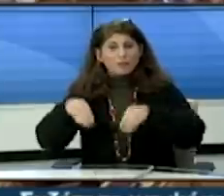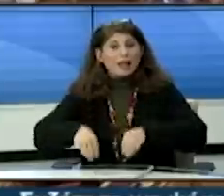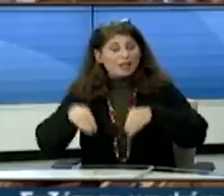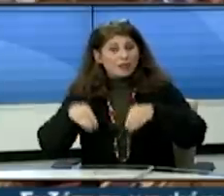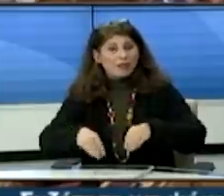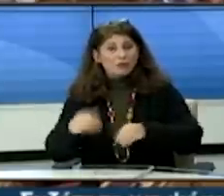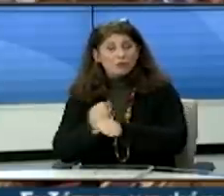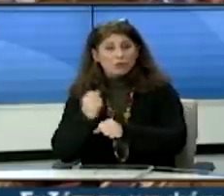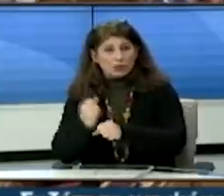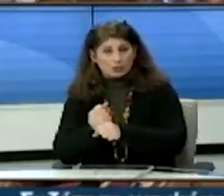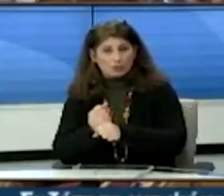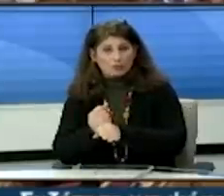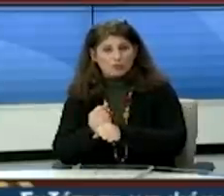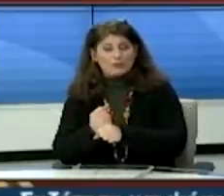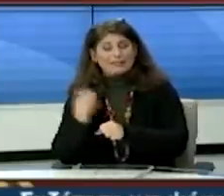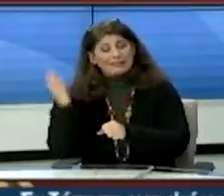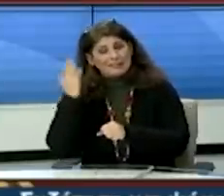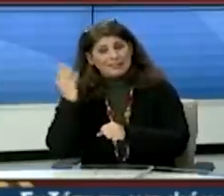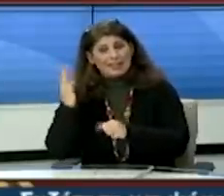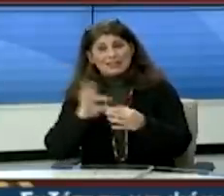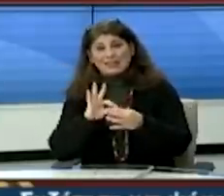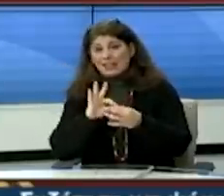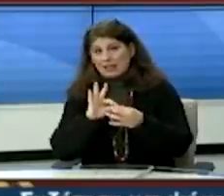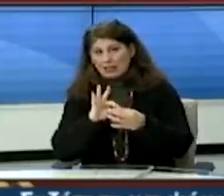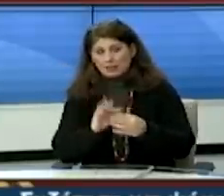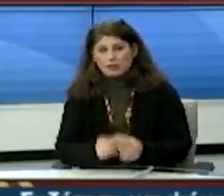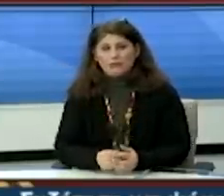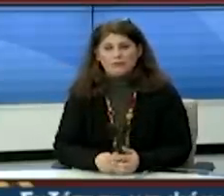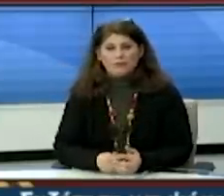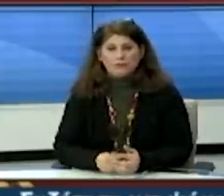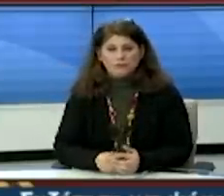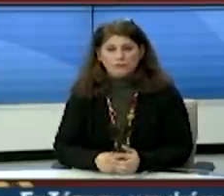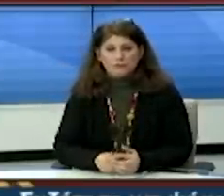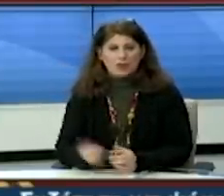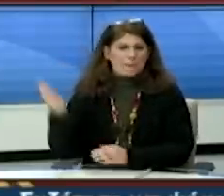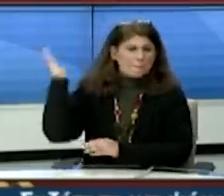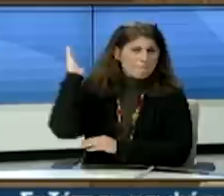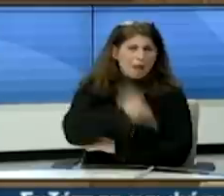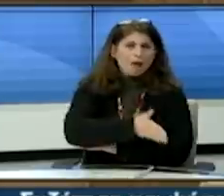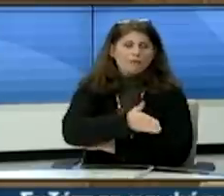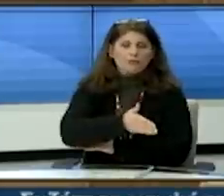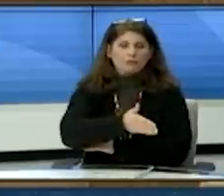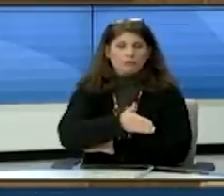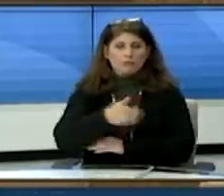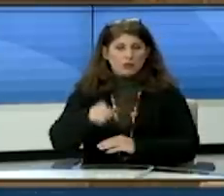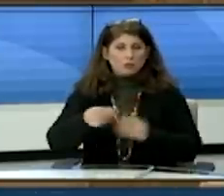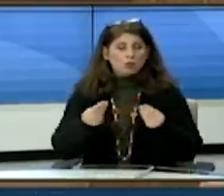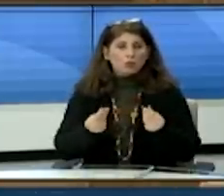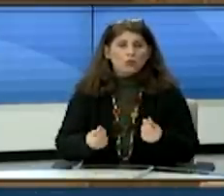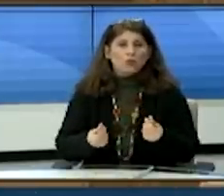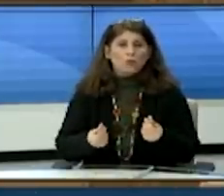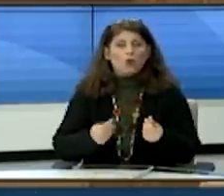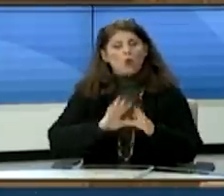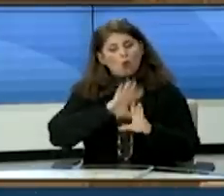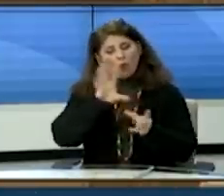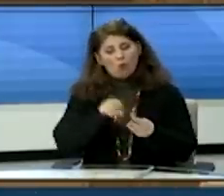βάφτιζαν τους εργαζόμενους δήθεν συνεργάτες και θα τσάκιζαν δηλαδή έτσι κάθε δικαίωμά